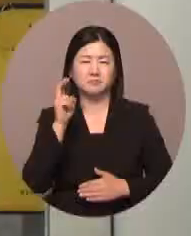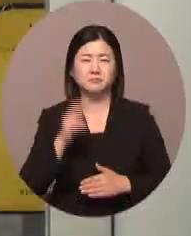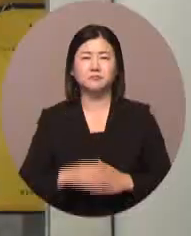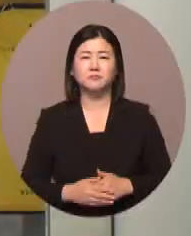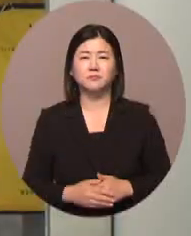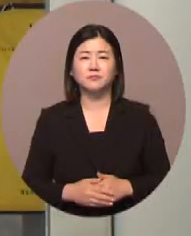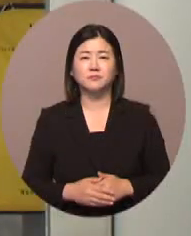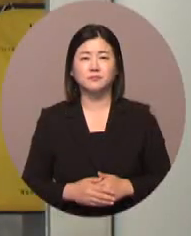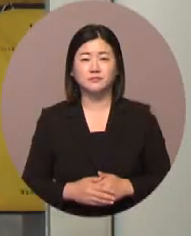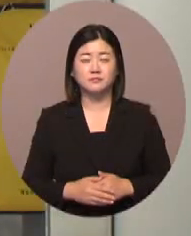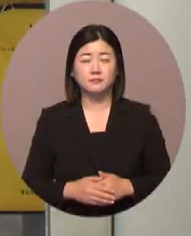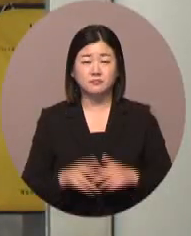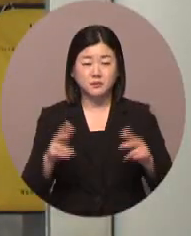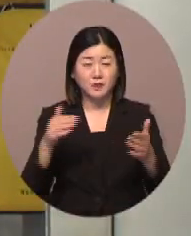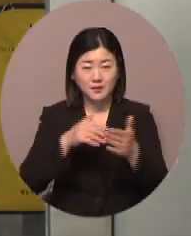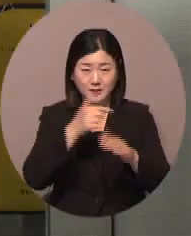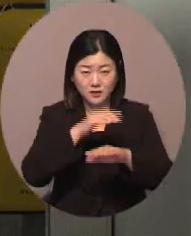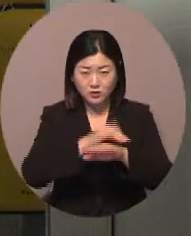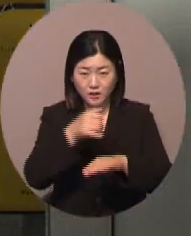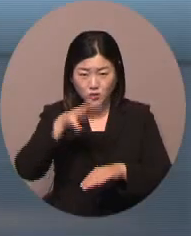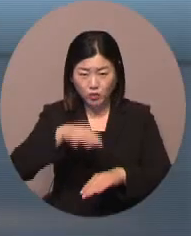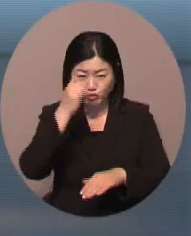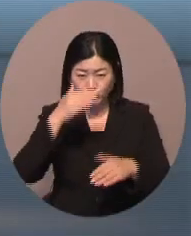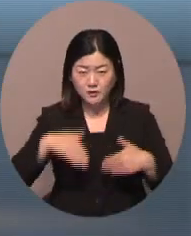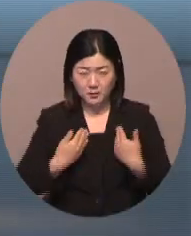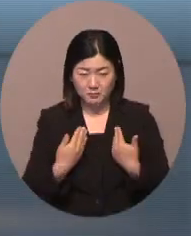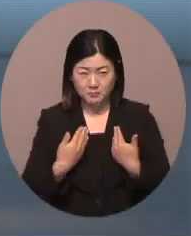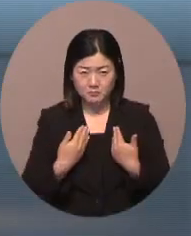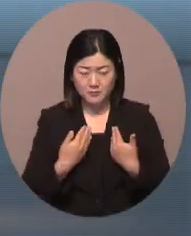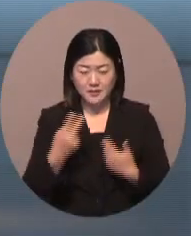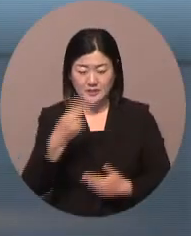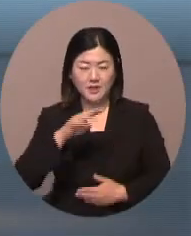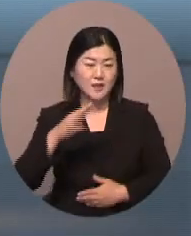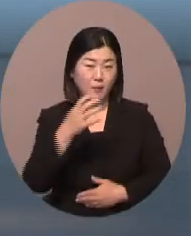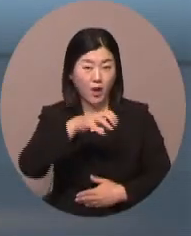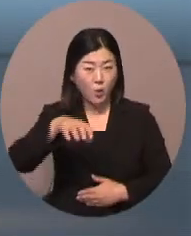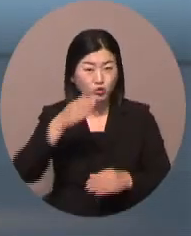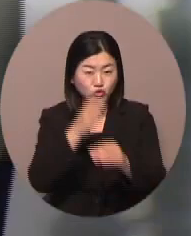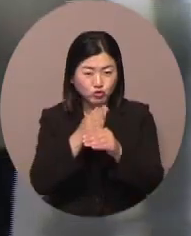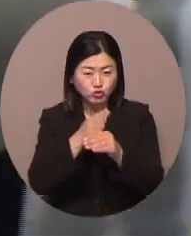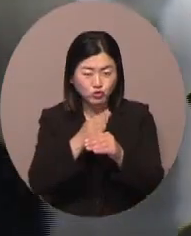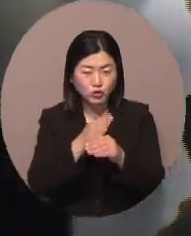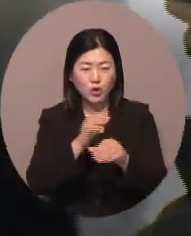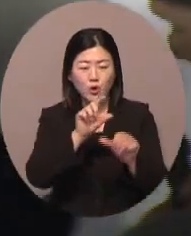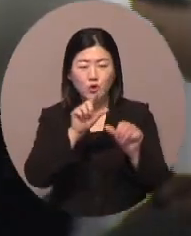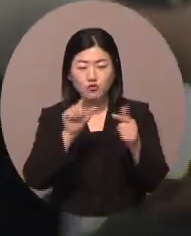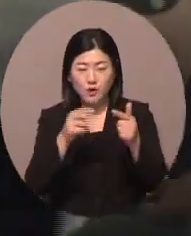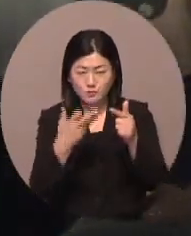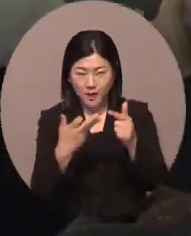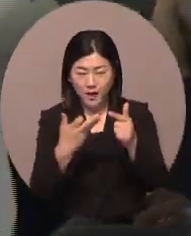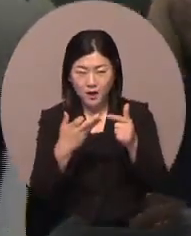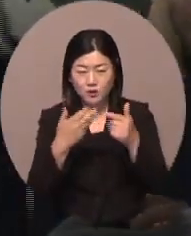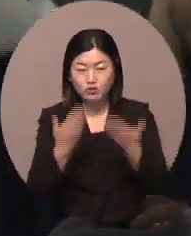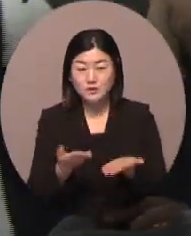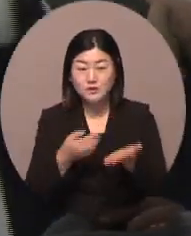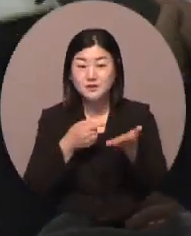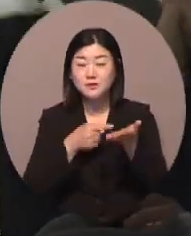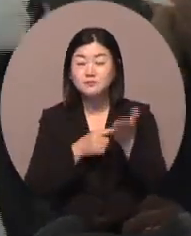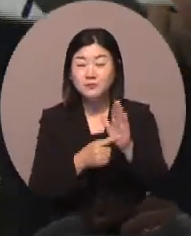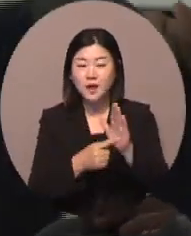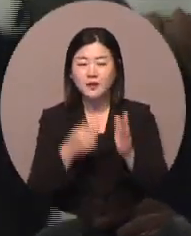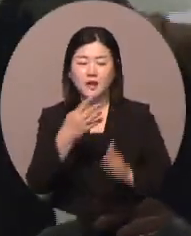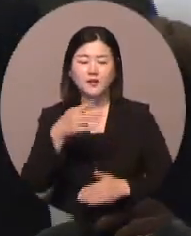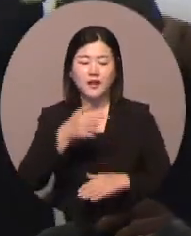보입니다. 지금까지 대전과 세종, 충남의 의원 2,400여 곳 가운데 오는 18일 휴진 의사를 밝힌 곳은